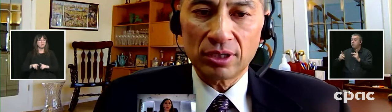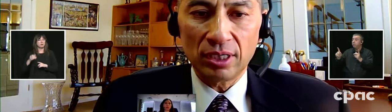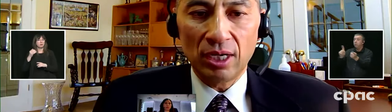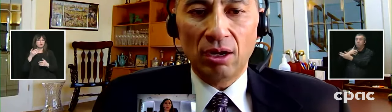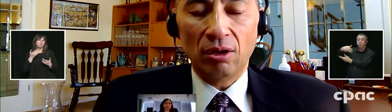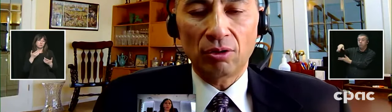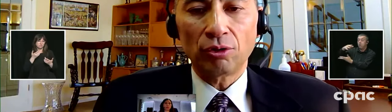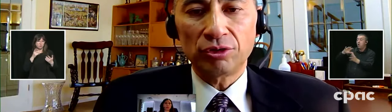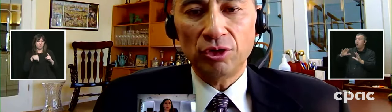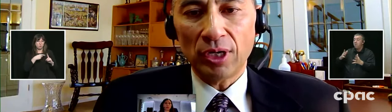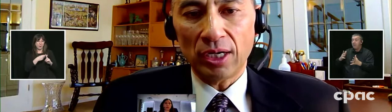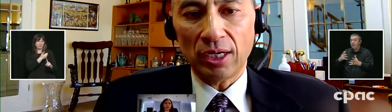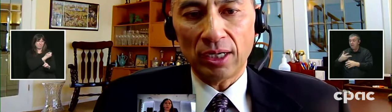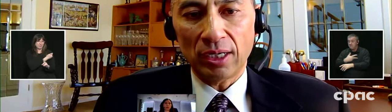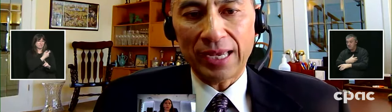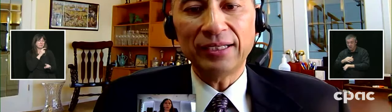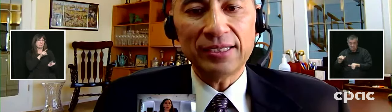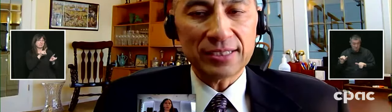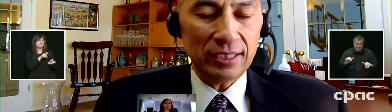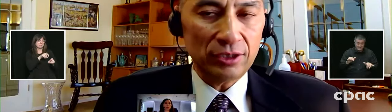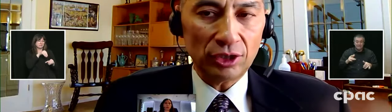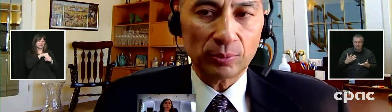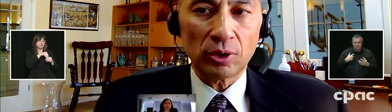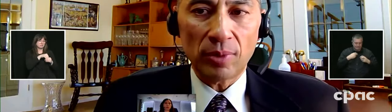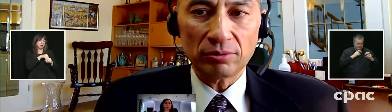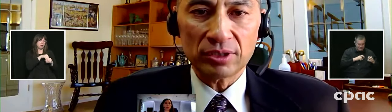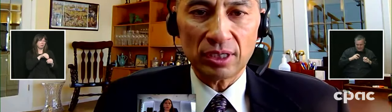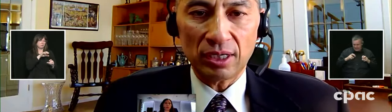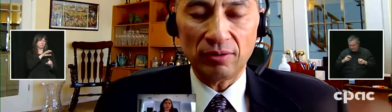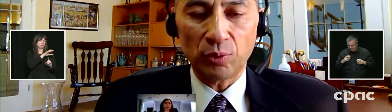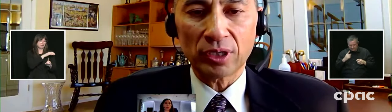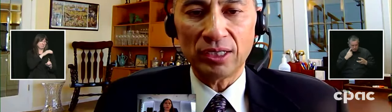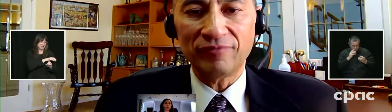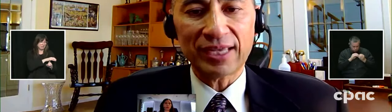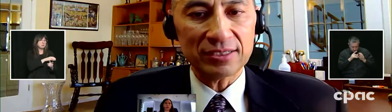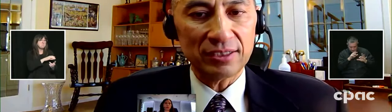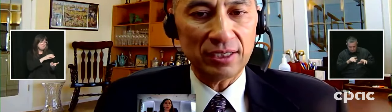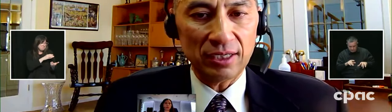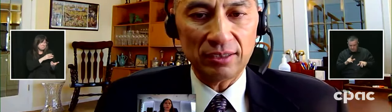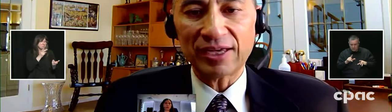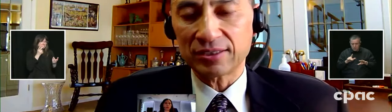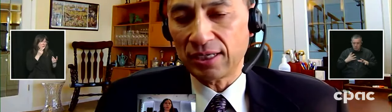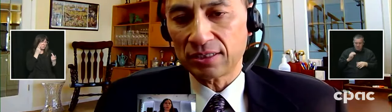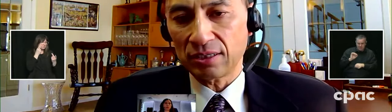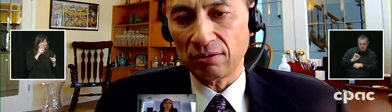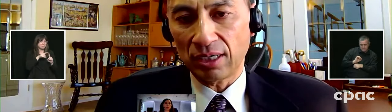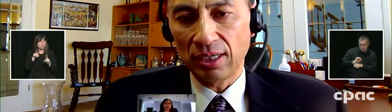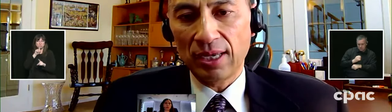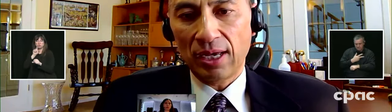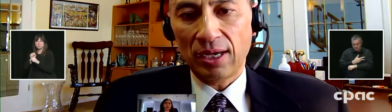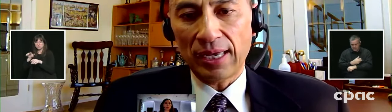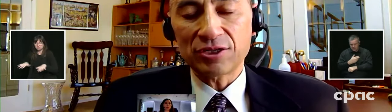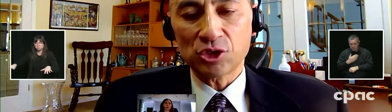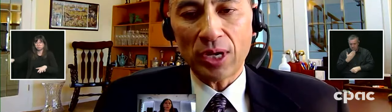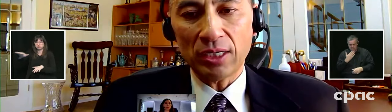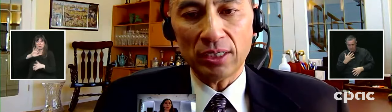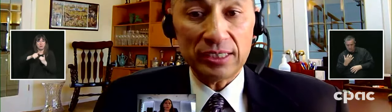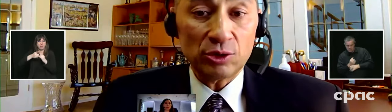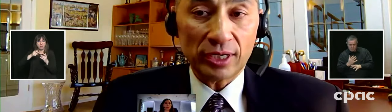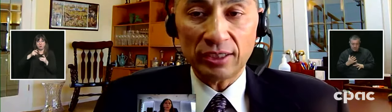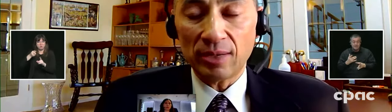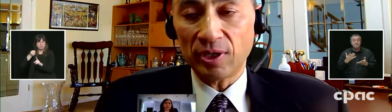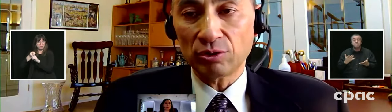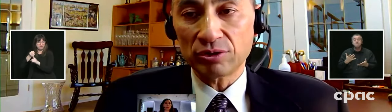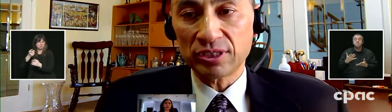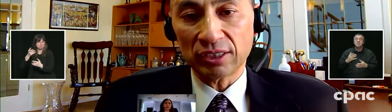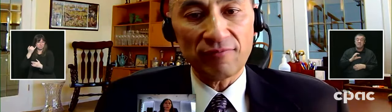Donc, on continue à analyser les données probantes pour l'efficacité de vaccination actuelle ici